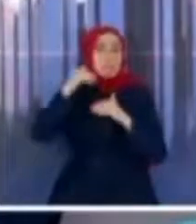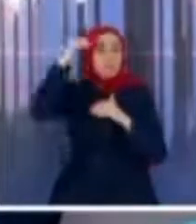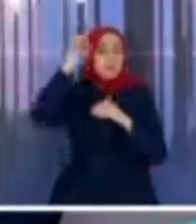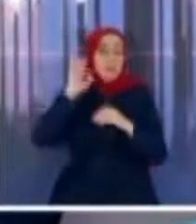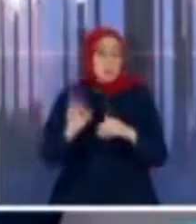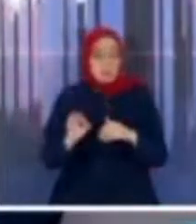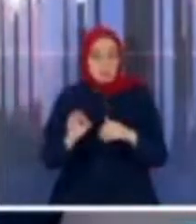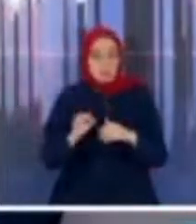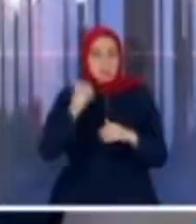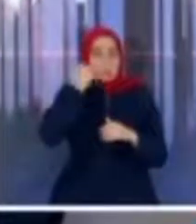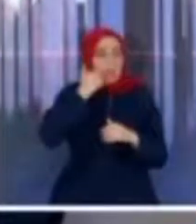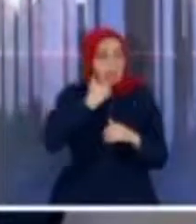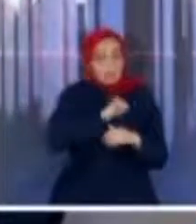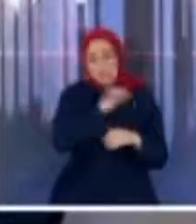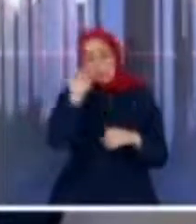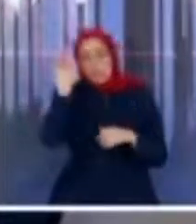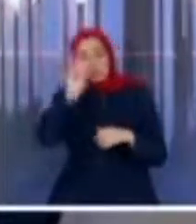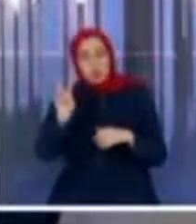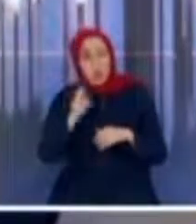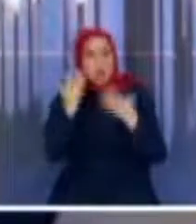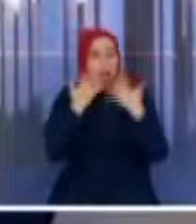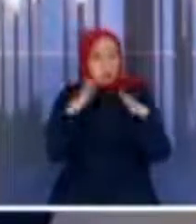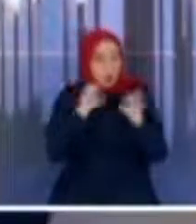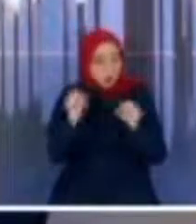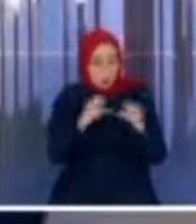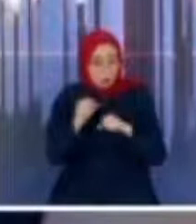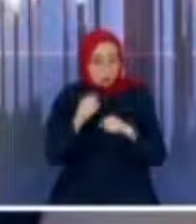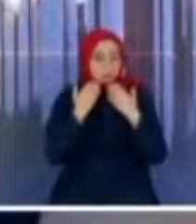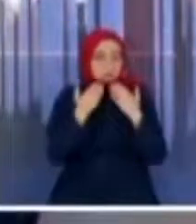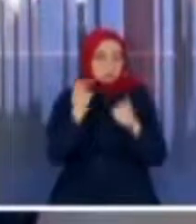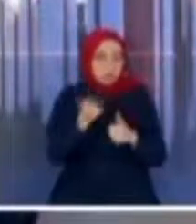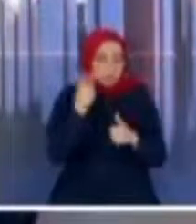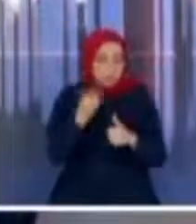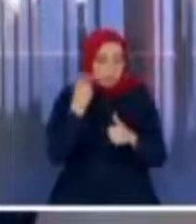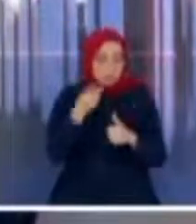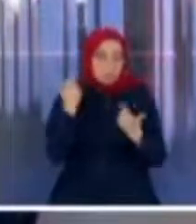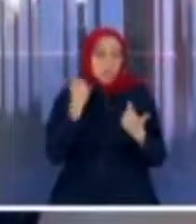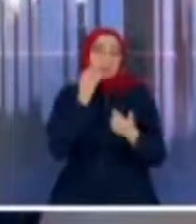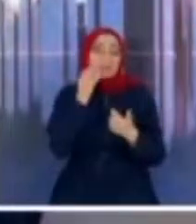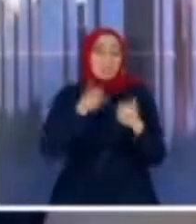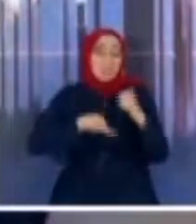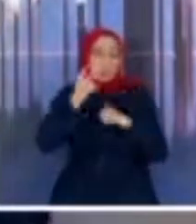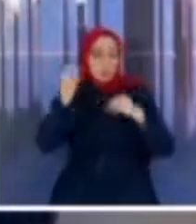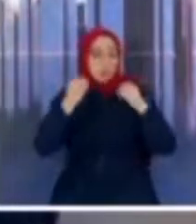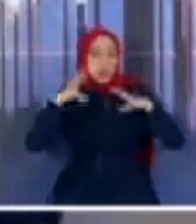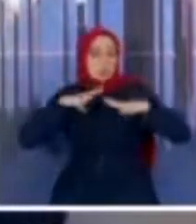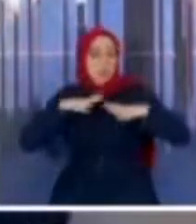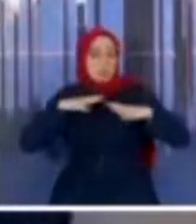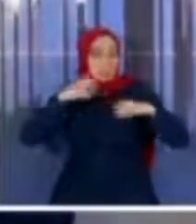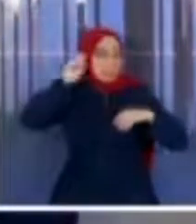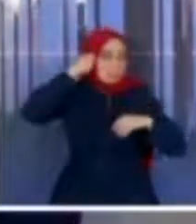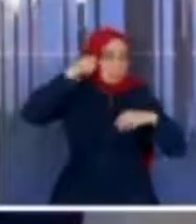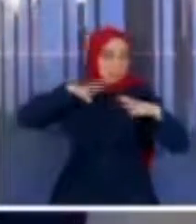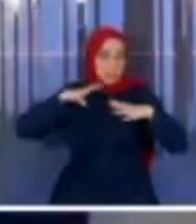لنهار الجمعه يا اما يخدموا يا اما يقراوا. دونك غالبا المركز هذا باش يخدم في العشيات او في الويكاند. علاش مش